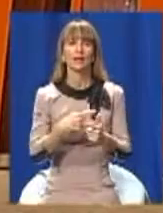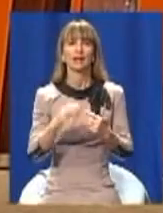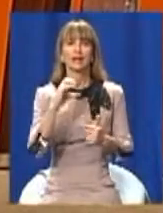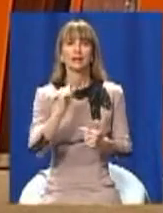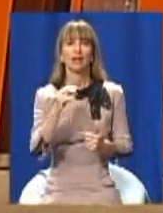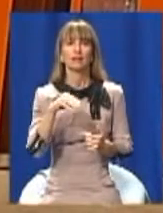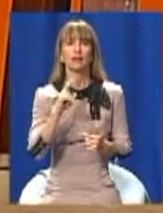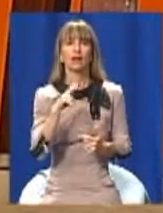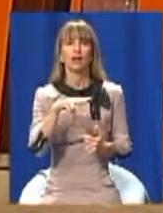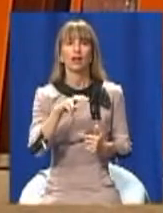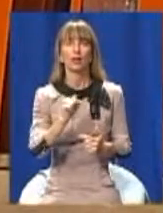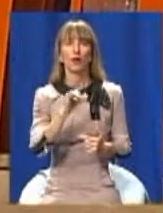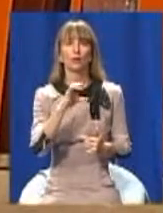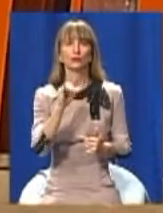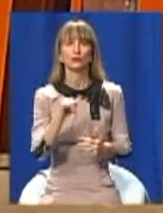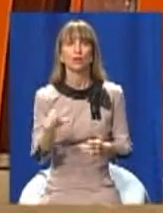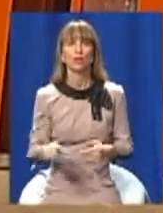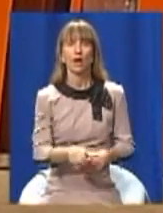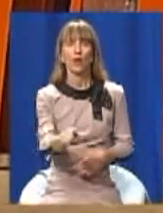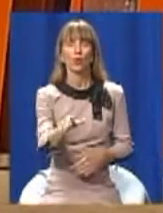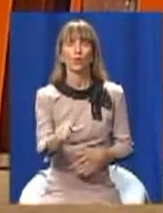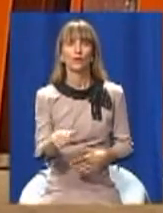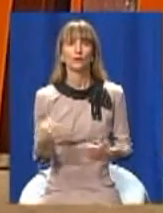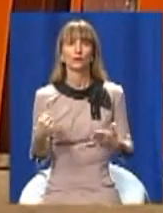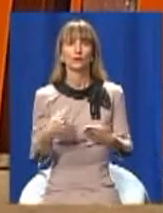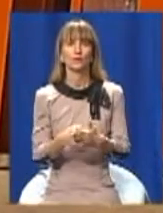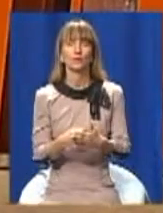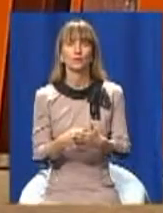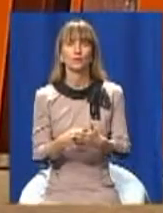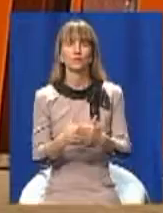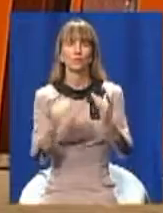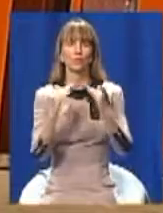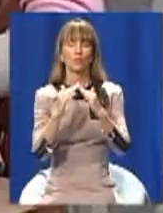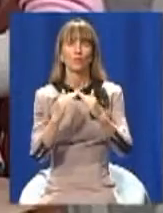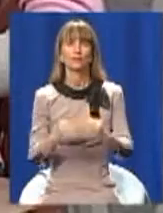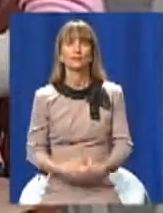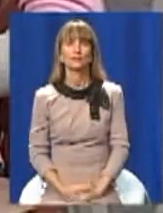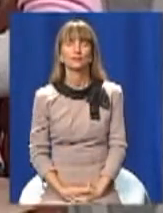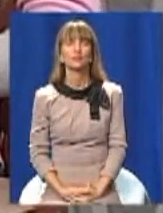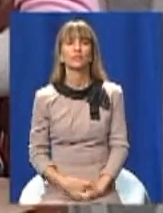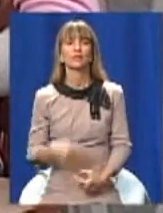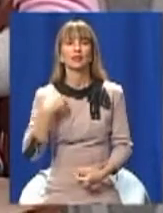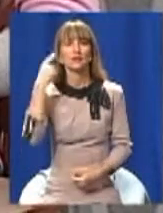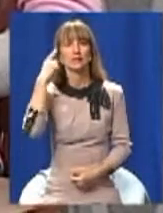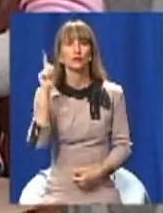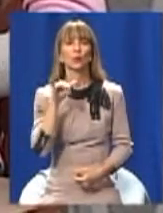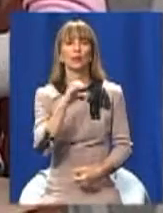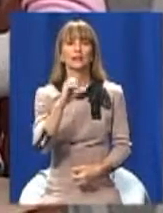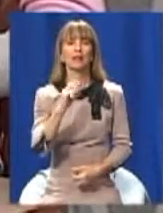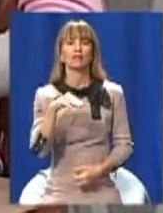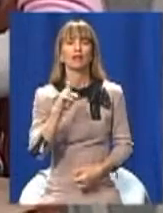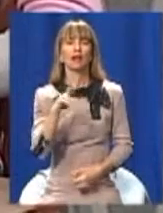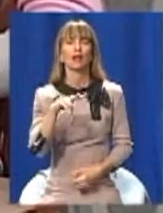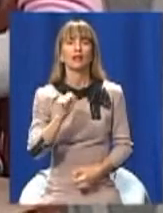Санта-Клаусу дорогу до якогось будинку. Ну от я знаю, що у Санта-Клауса дійсно